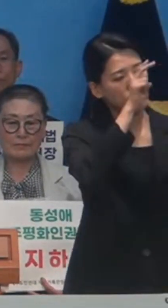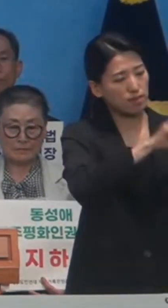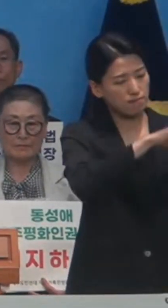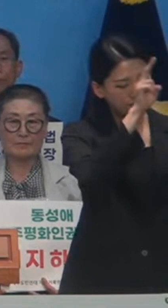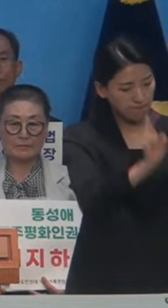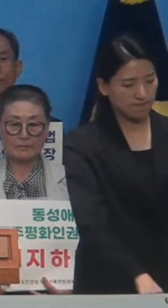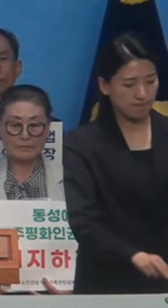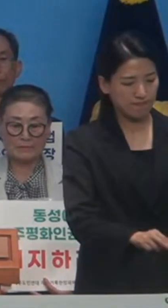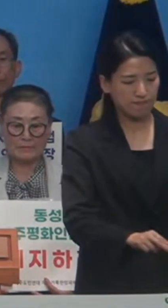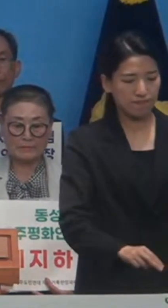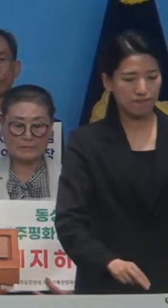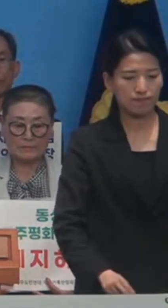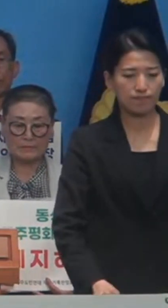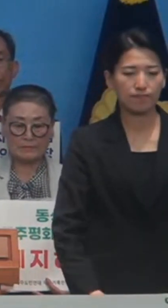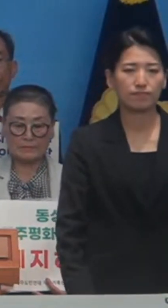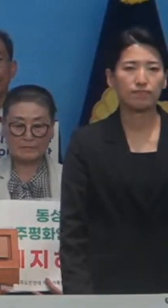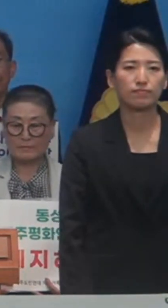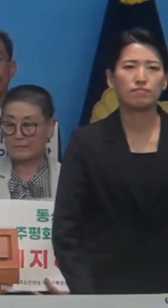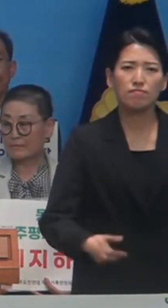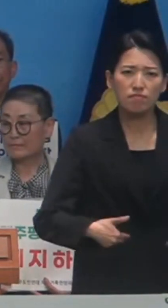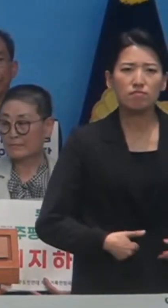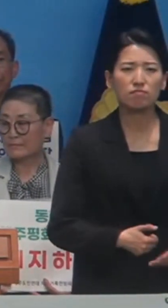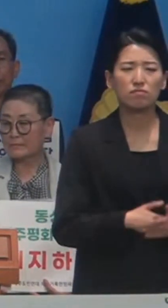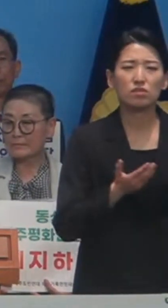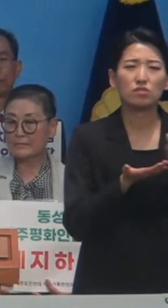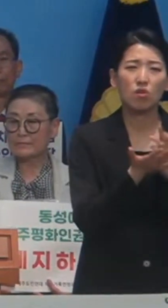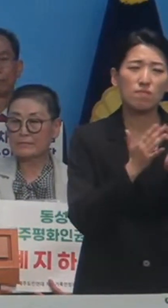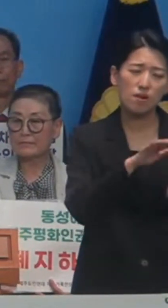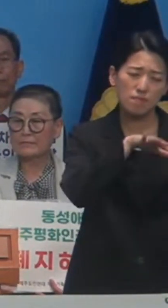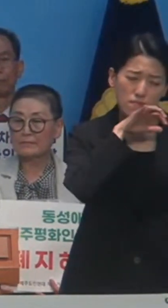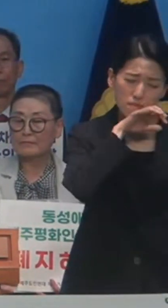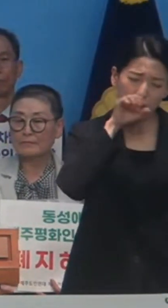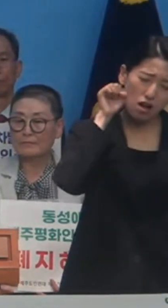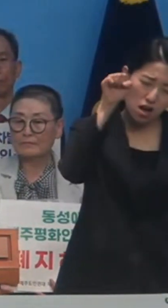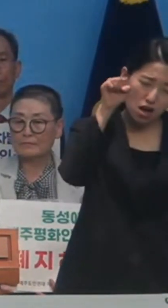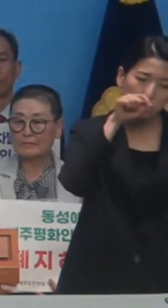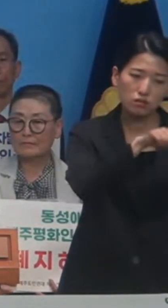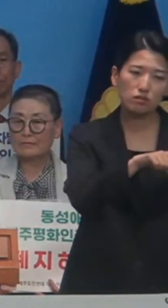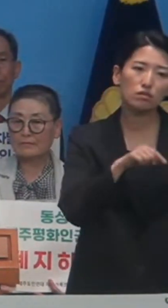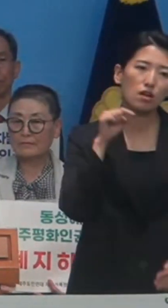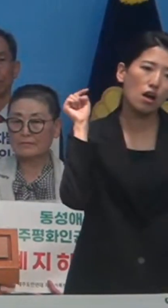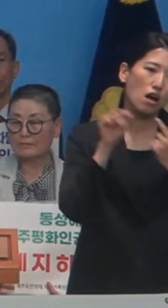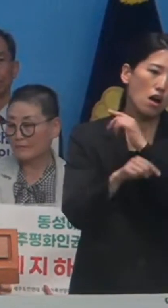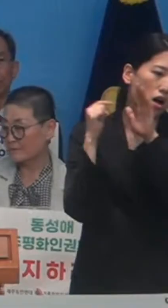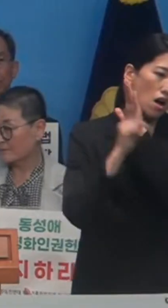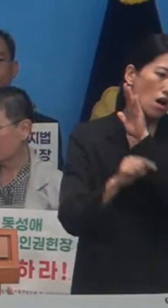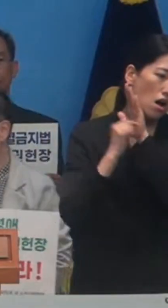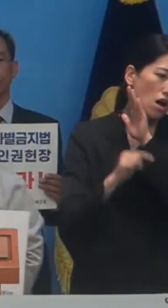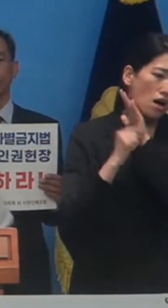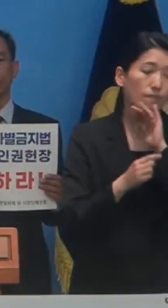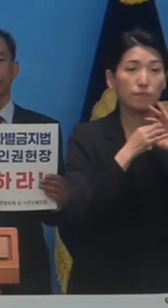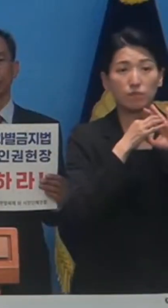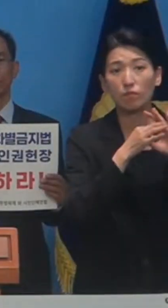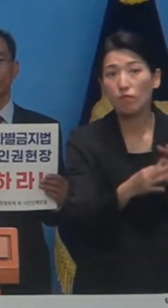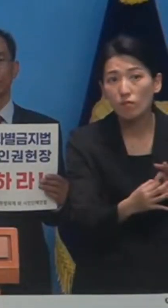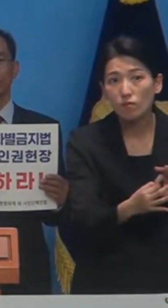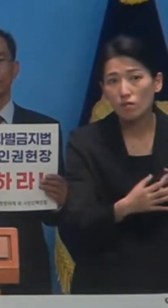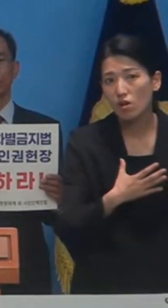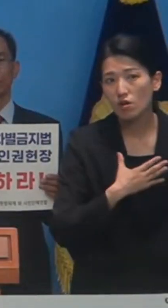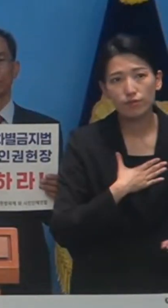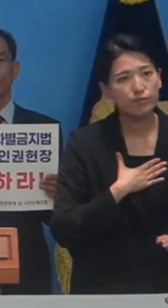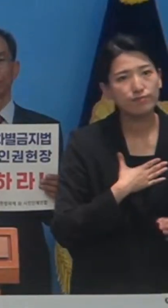할 것입니다. 도민이 이렇게 외치는데도 불통의 행정을 계속한다면 도민은 이제는